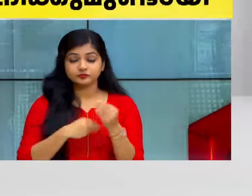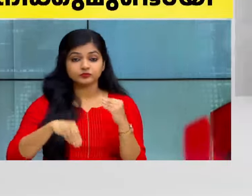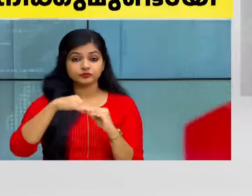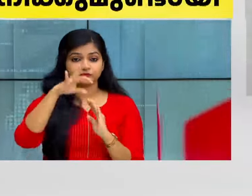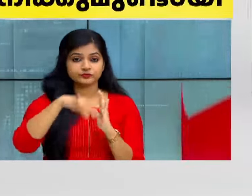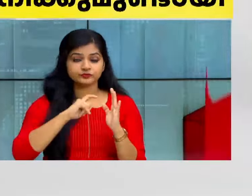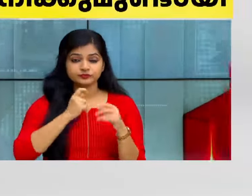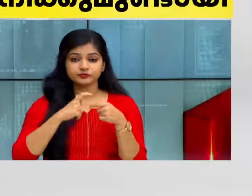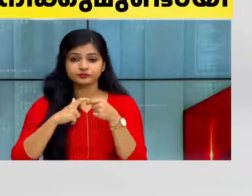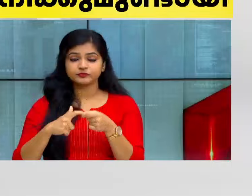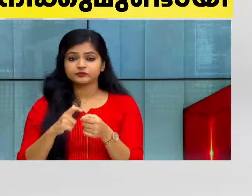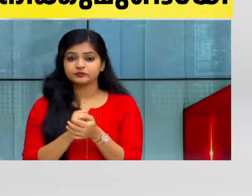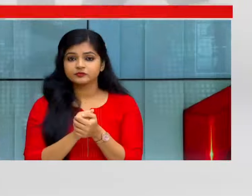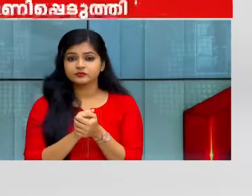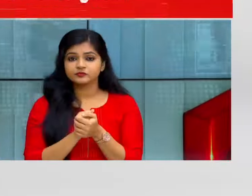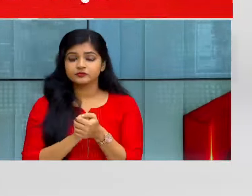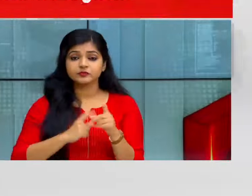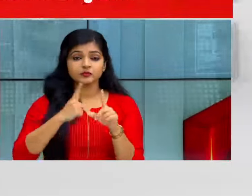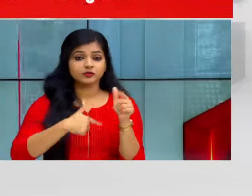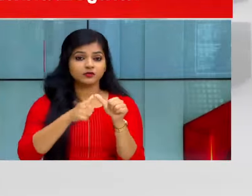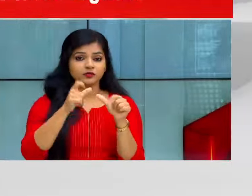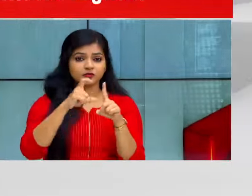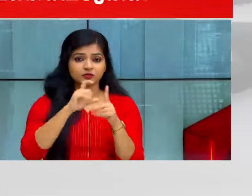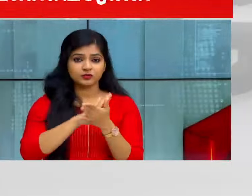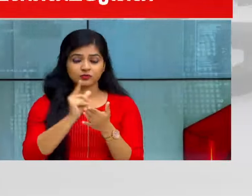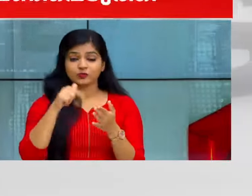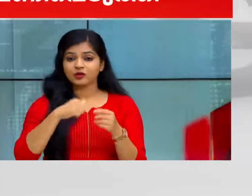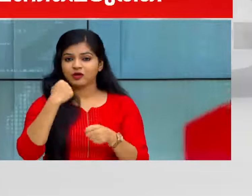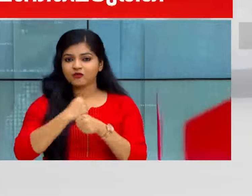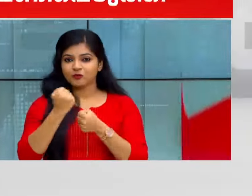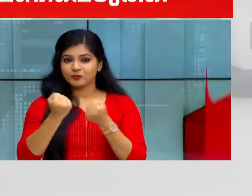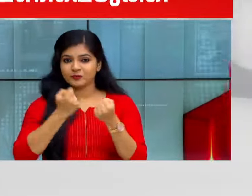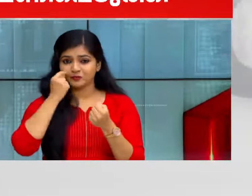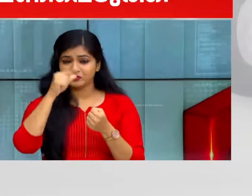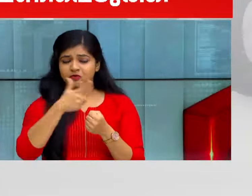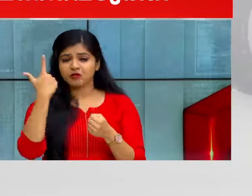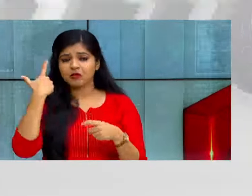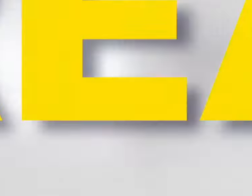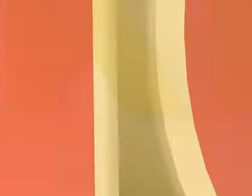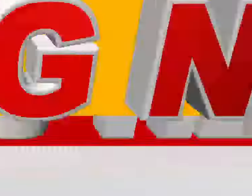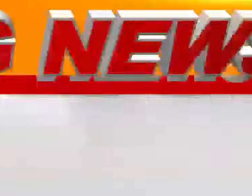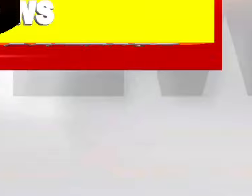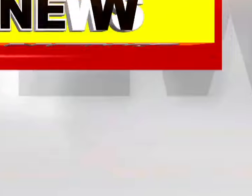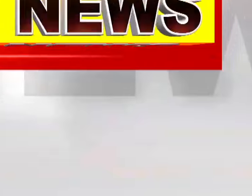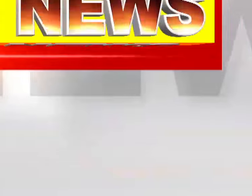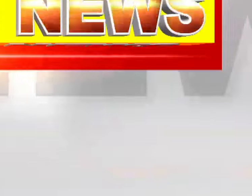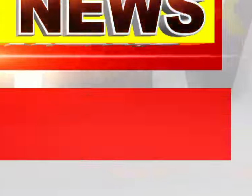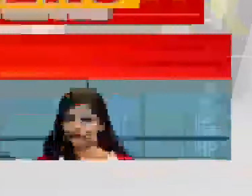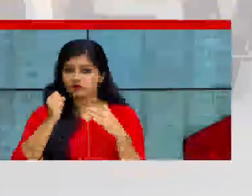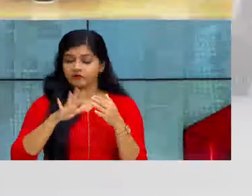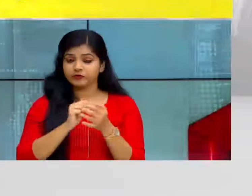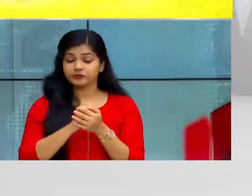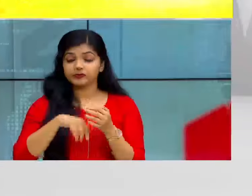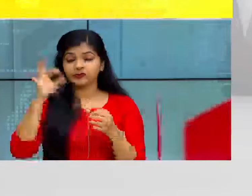വിശദാംശങ്ങളുമായി സലീം യദുവിനെതിരെ ഒട്ടേറെ പരാതികൾ ഉണ്ട് അതിന് അത്തരത്തിലേക്കൊക്കെയുള്ള കാര്യങ്ങൾ പുറത്തുവന്നതാണ് ഇപ്പോൾ ഏറ്റവും ഒടുവിലായി